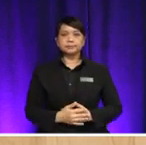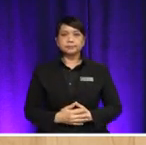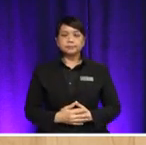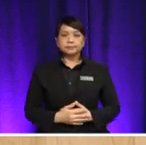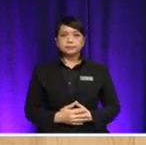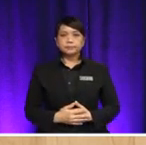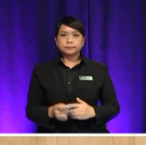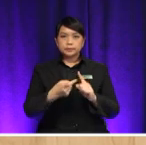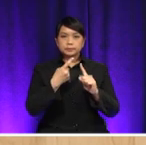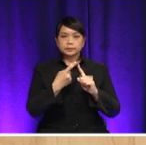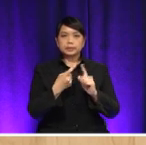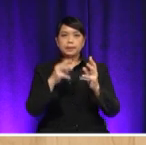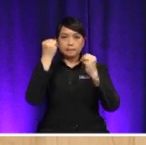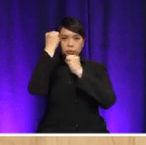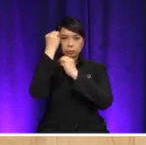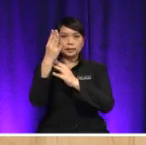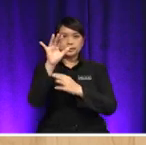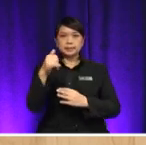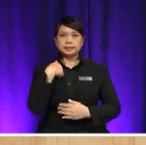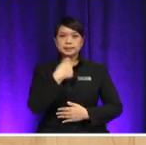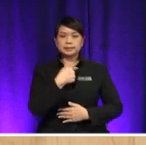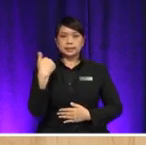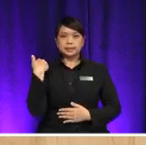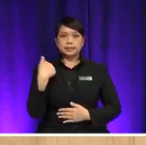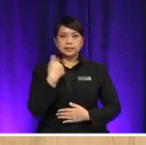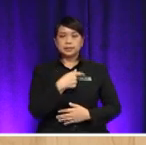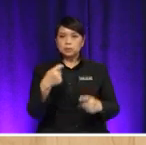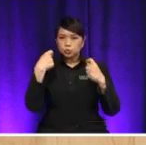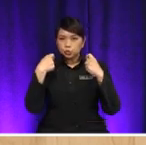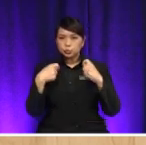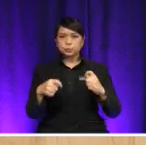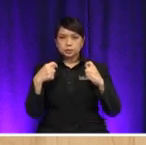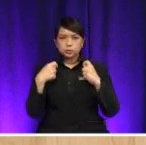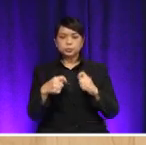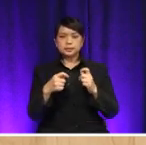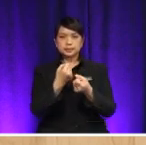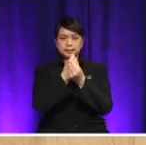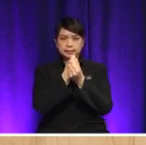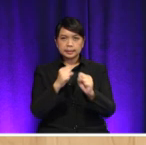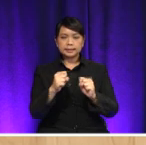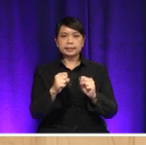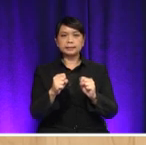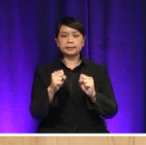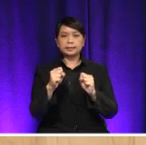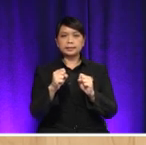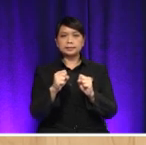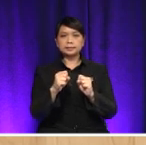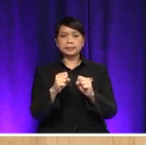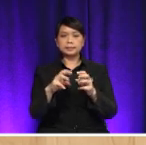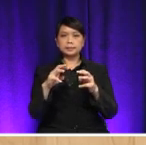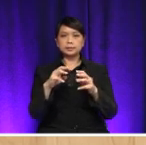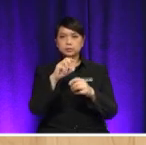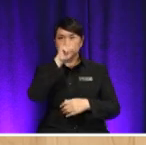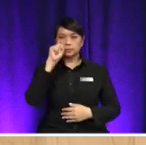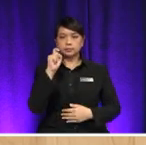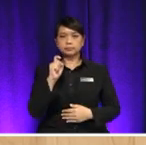pecahan maklumat yang kita ada nih Kita coba selesaikan kehendak persoalan-soalan ndak kan adalah indeks harga